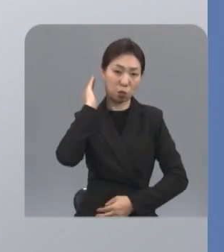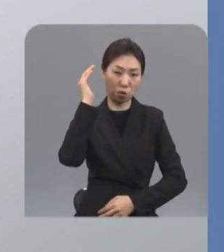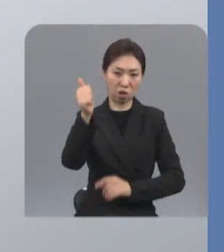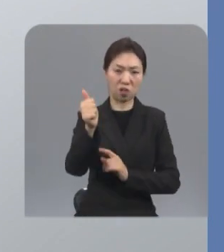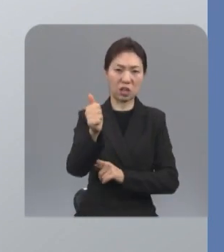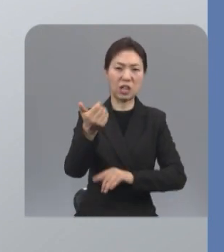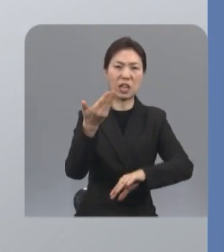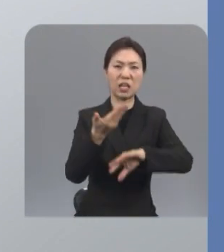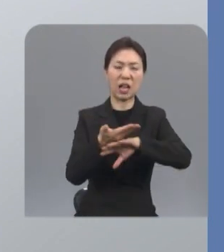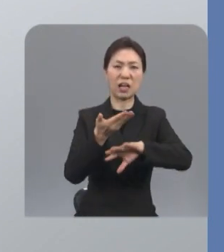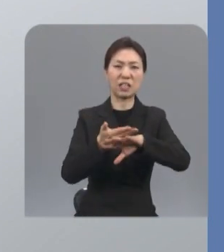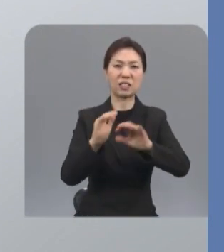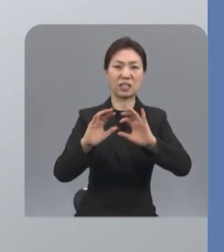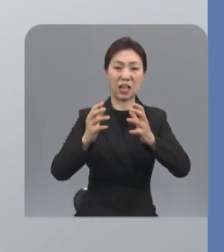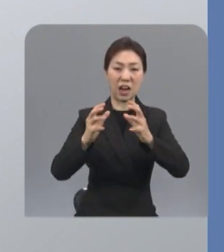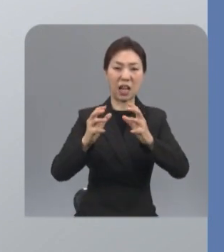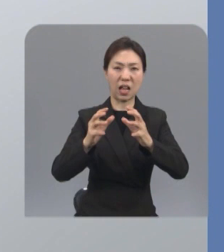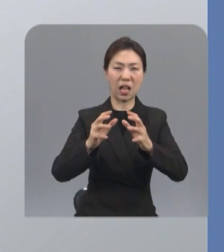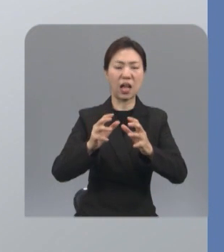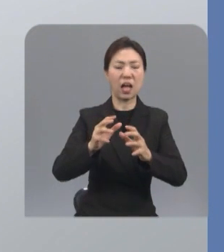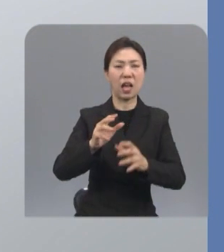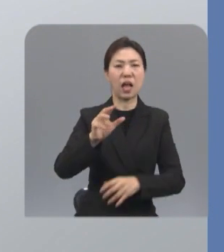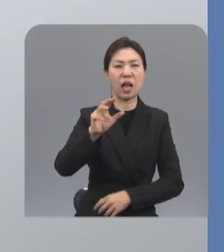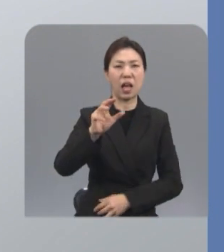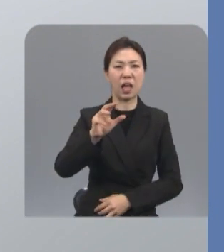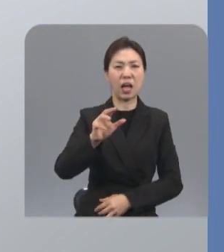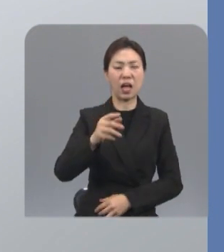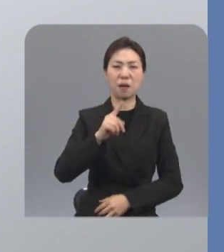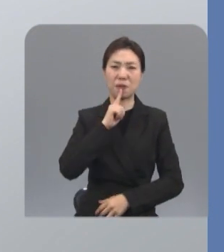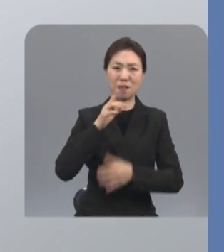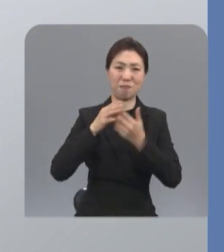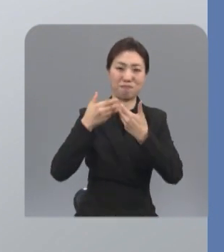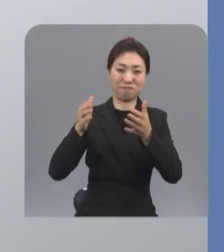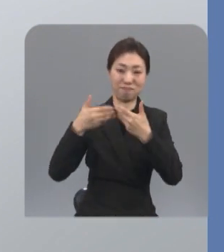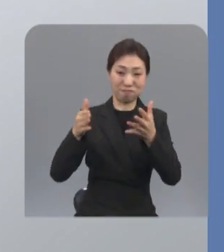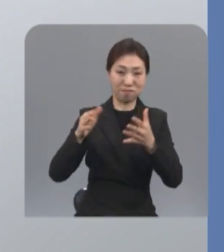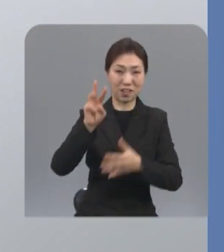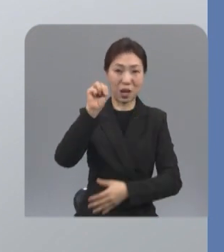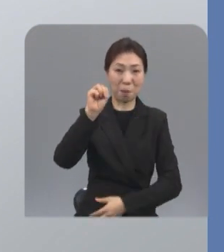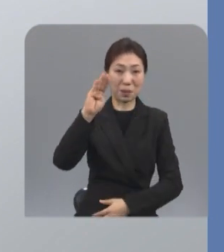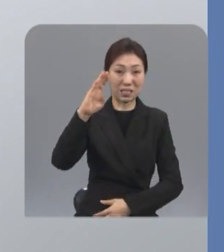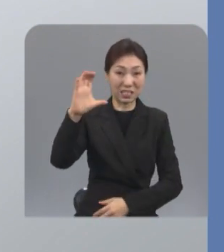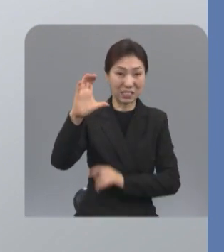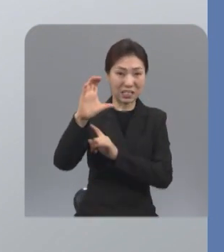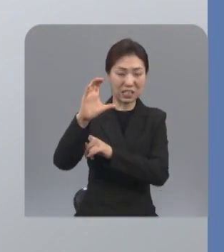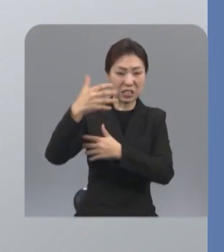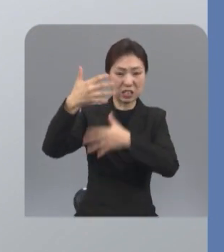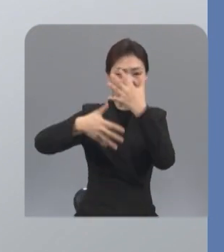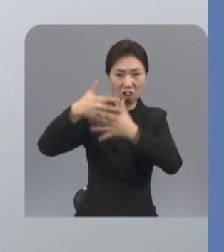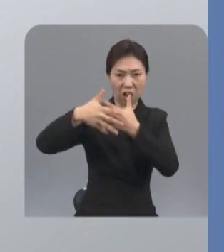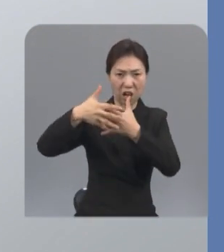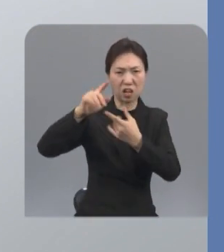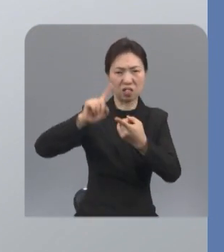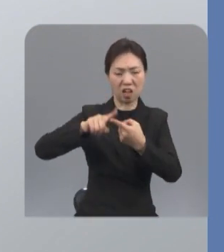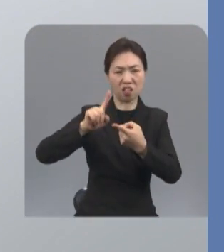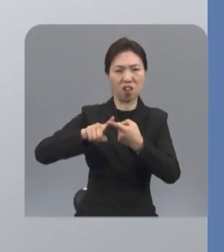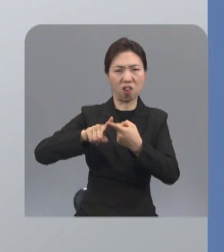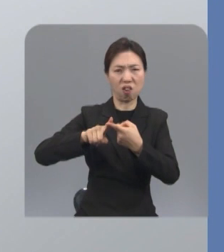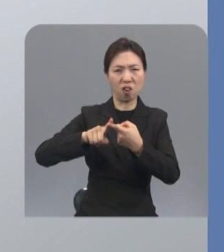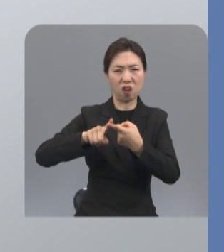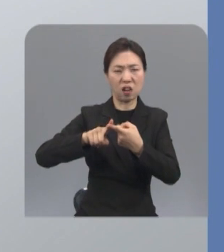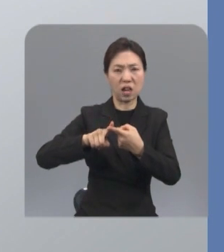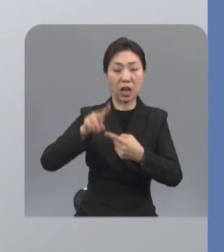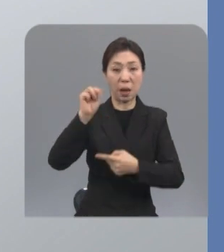영상을 MBC가 공개한 뒤 일련의 사건을 언급하며 대통령실이 MBC 취재진의 전용기